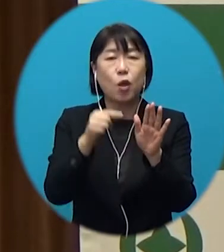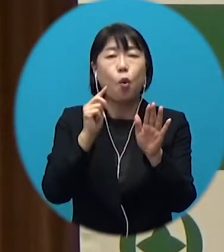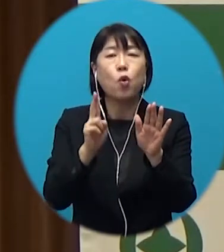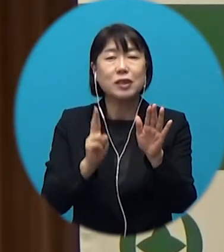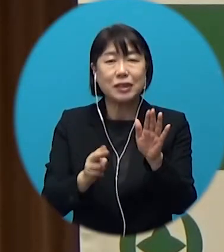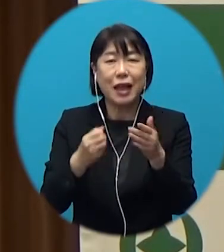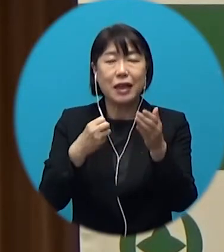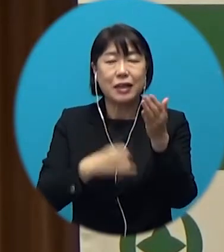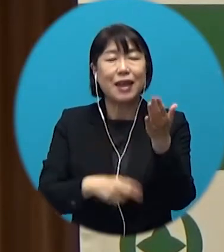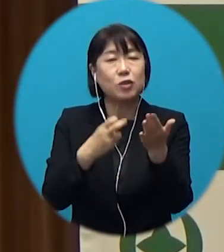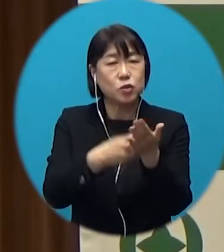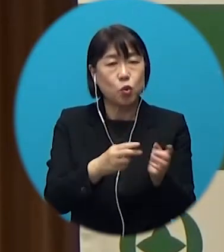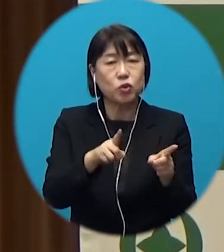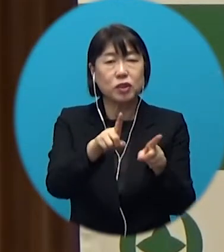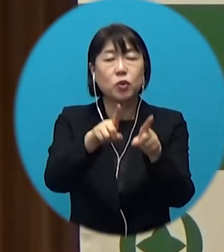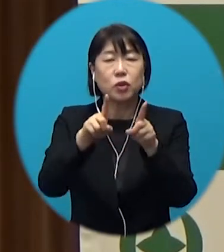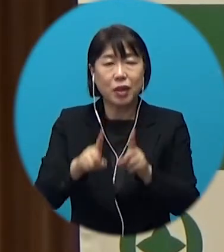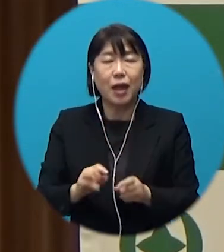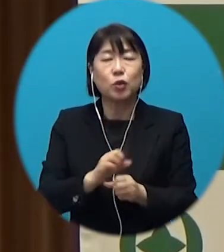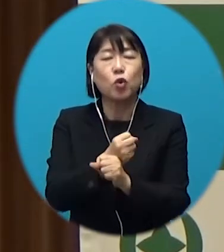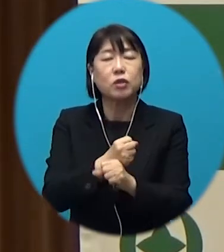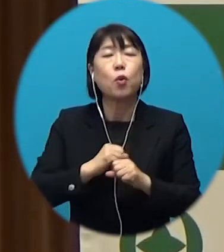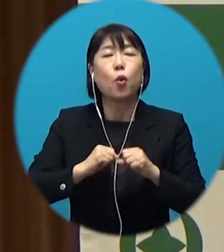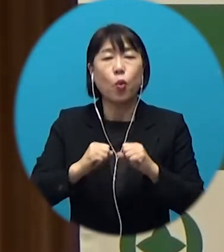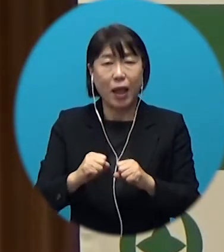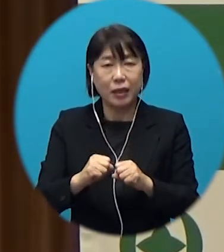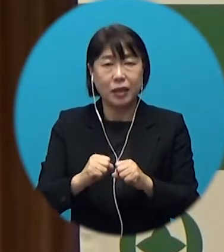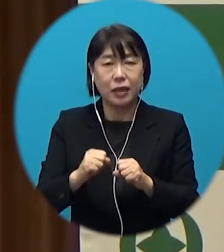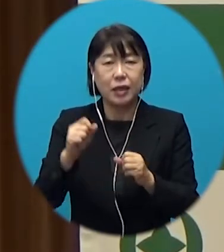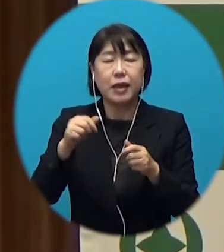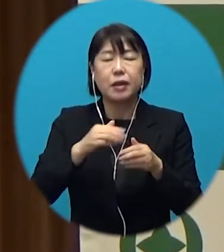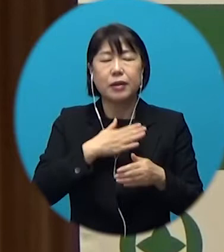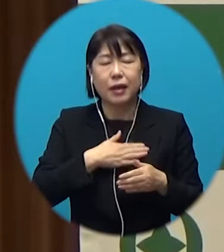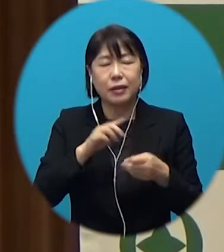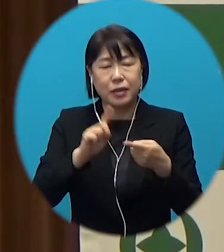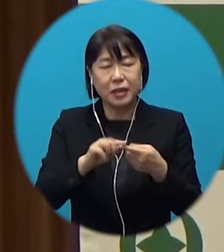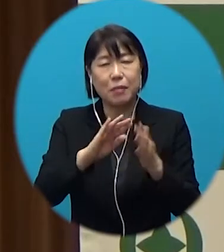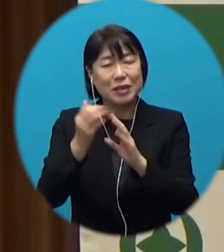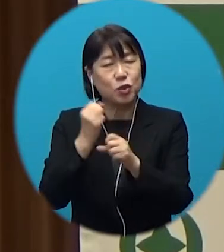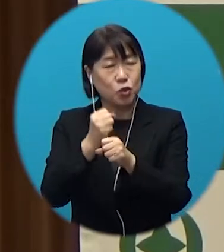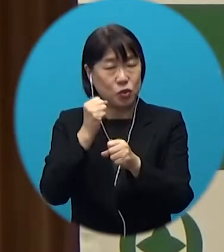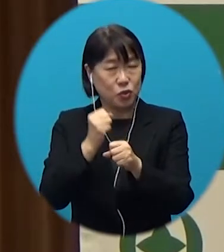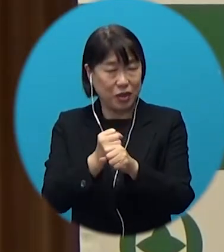沿った取り組みを生かして、快適な街の実現を図っていきたいと思います。